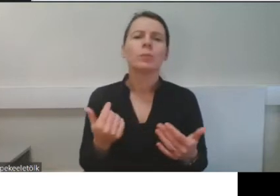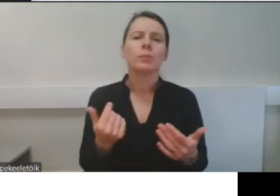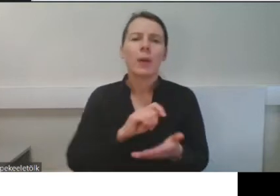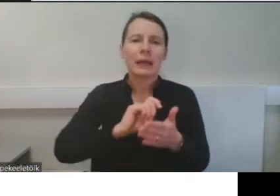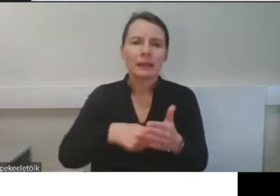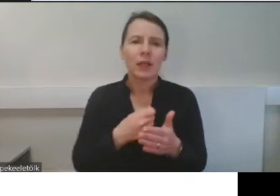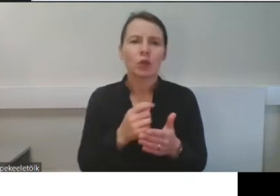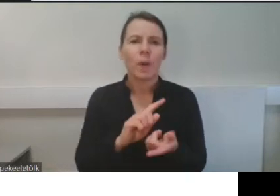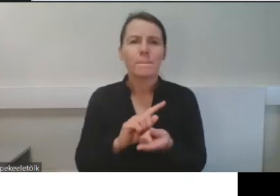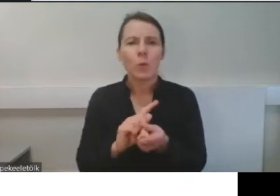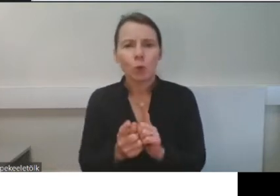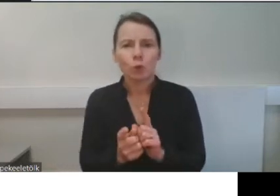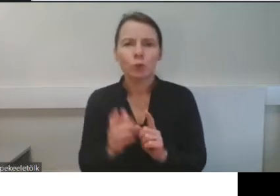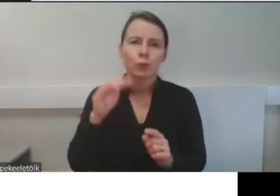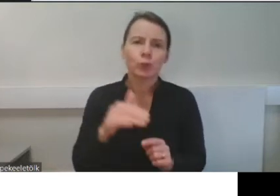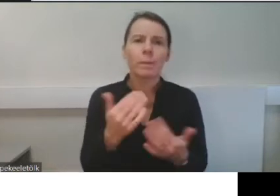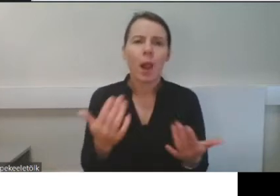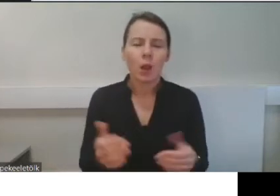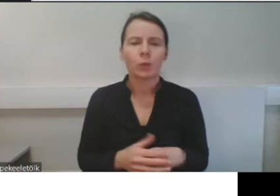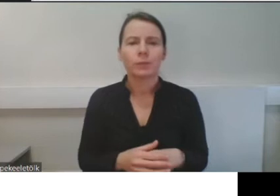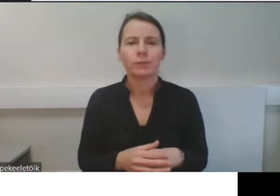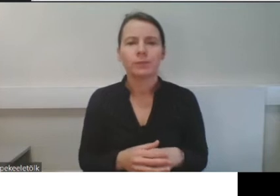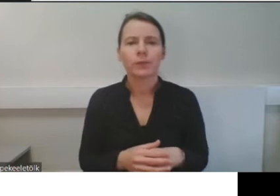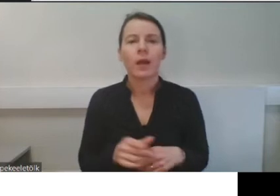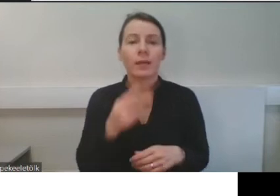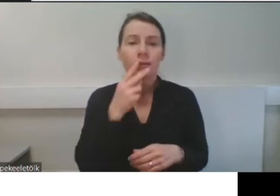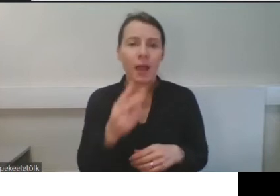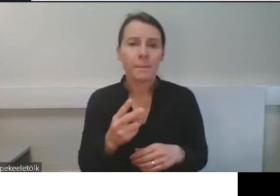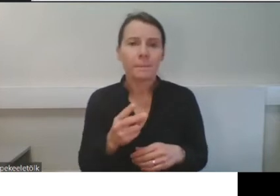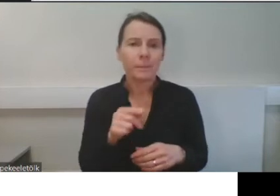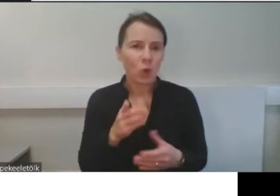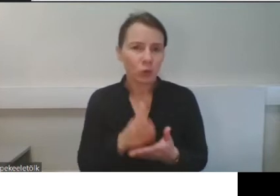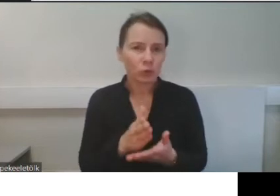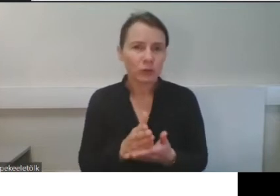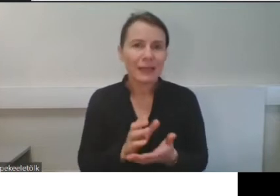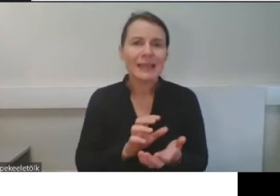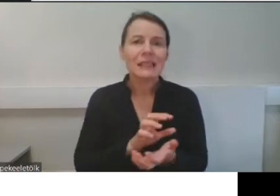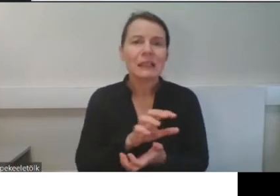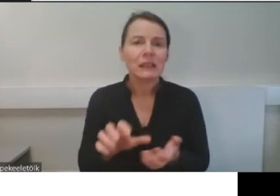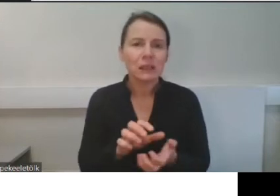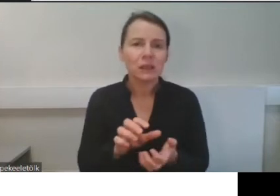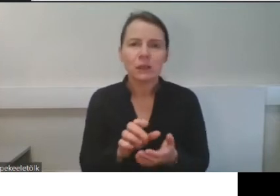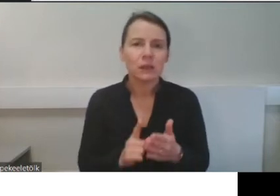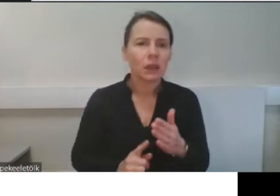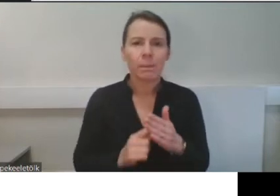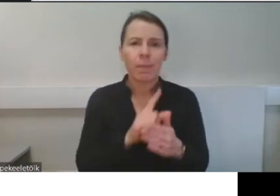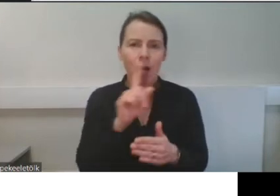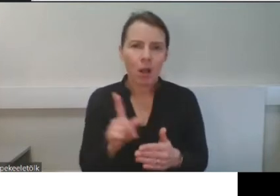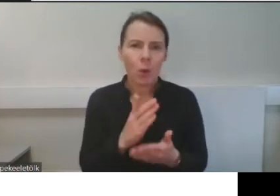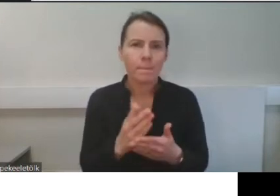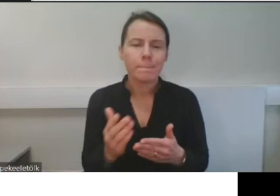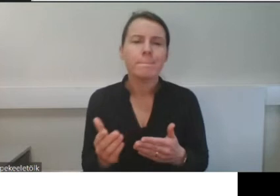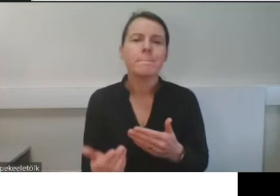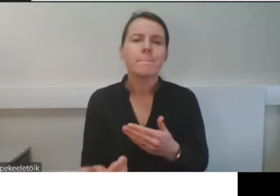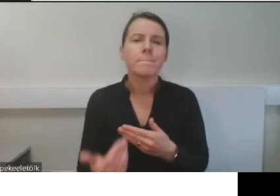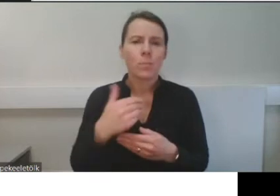vormid, millega me siis andmeid veebides koguma hakkame. Et sealt on näha kõik need tabelid juba ette ära, et mille kohta andmeid